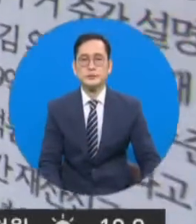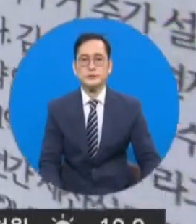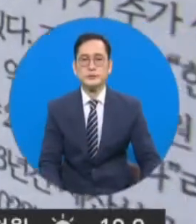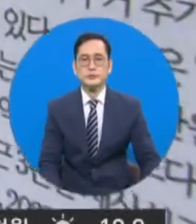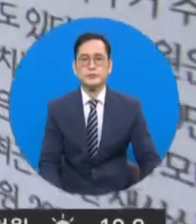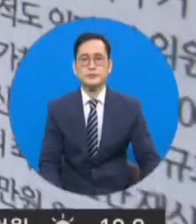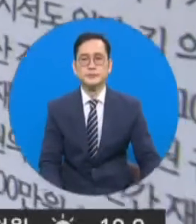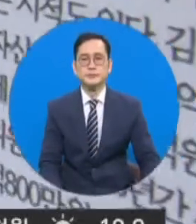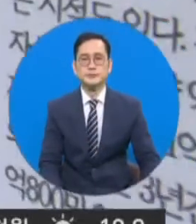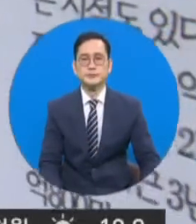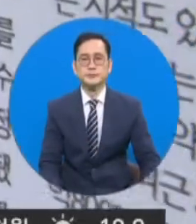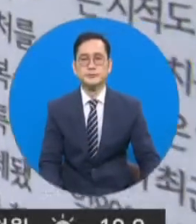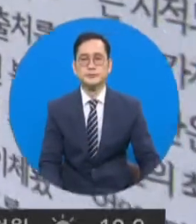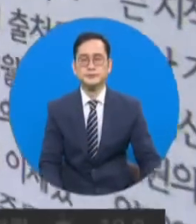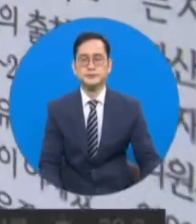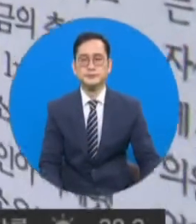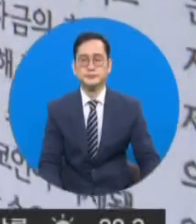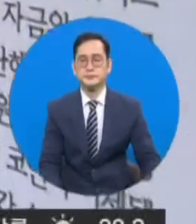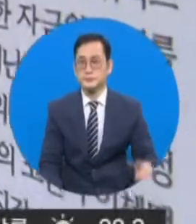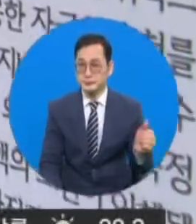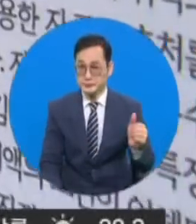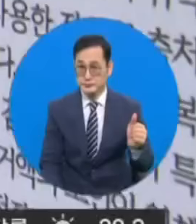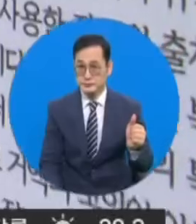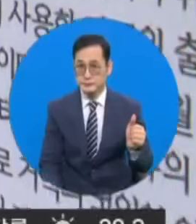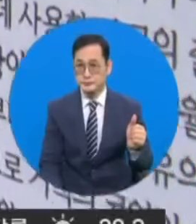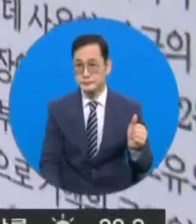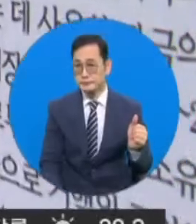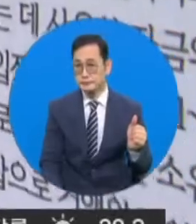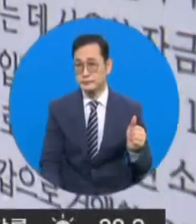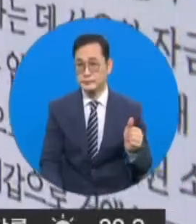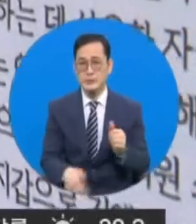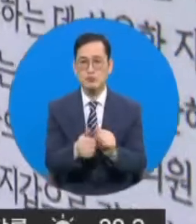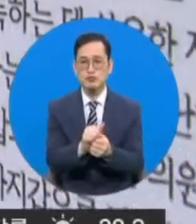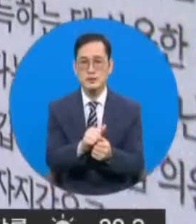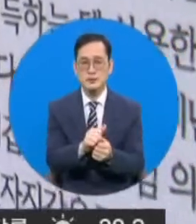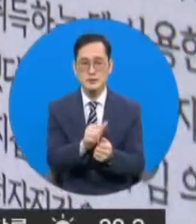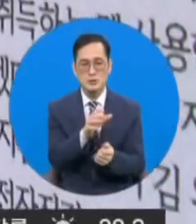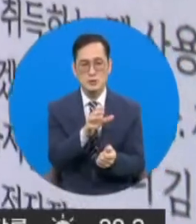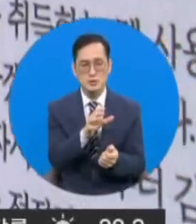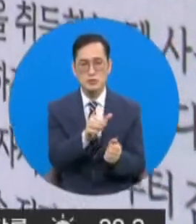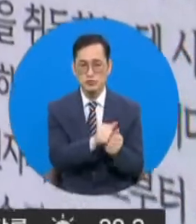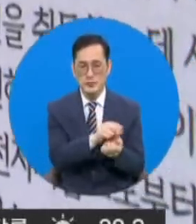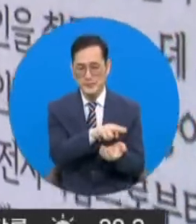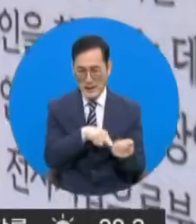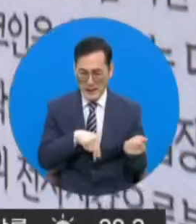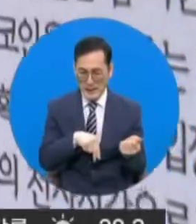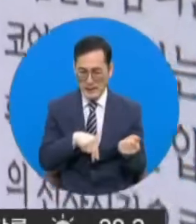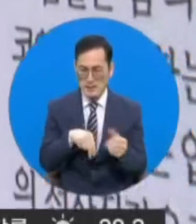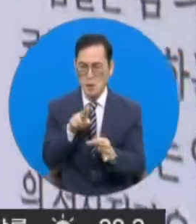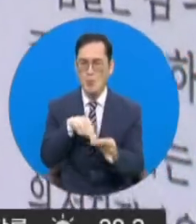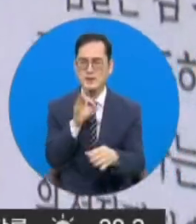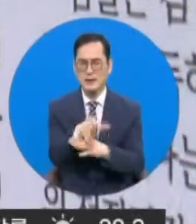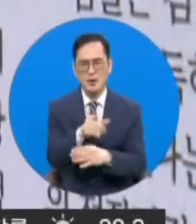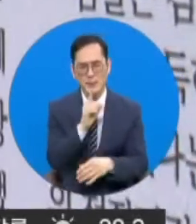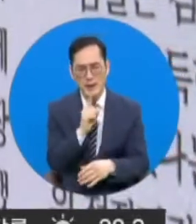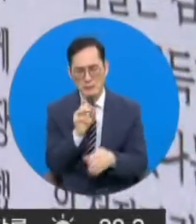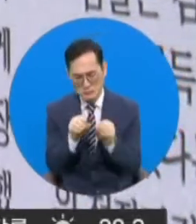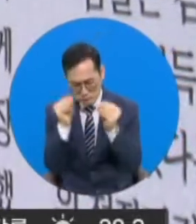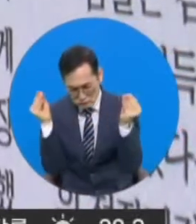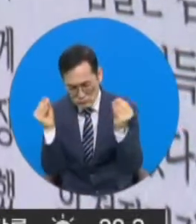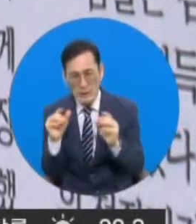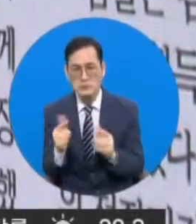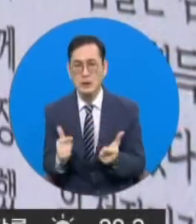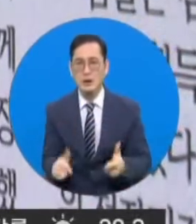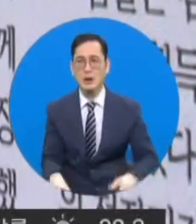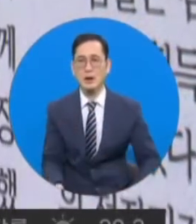잠시 후에 상세한 이야기 나눠보겠습니다 김남국 의원은 주식 판돈으로 코인을 샀다라고 했지만 논란이 됐던 그